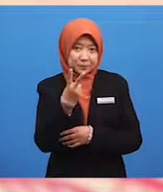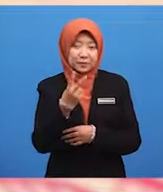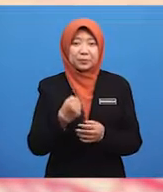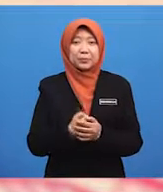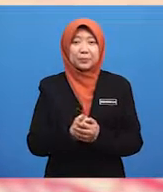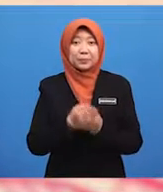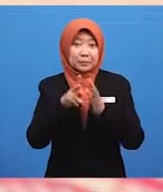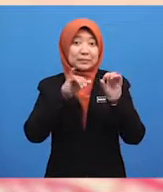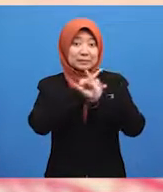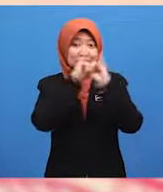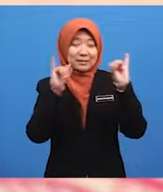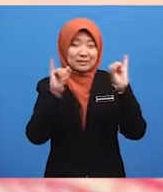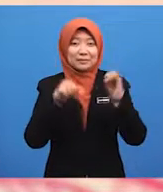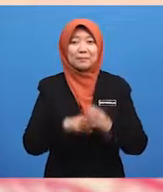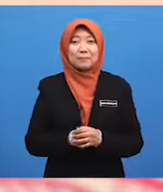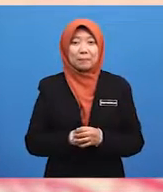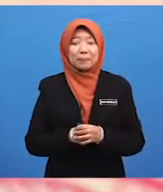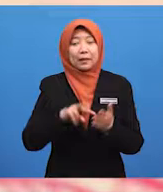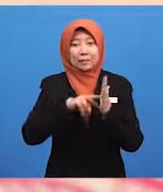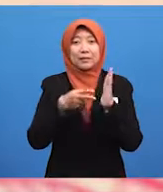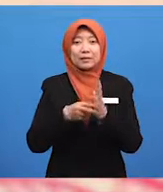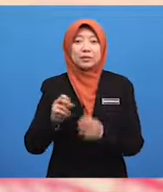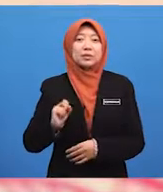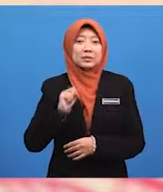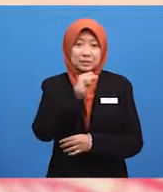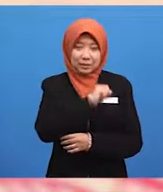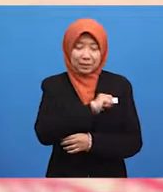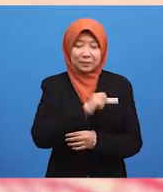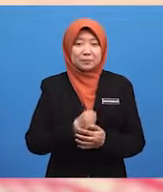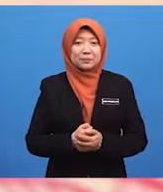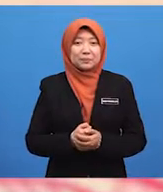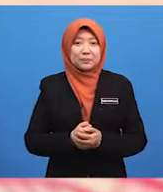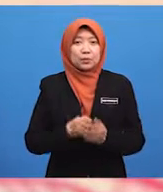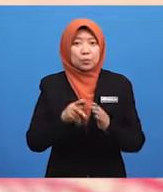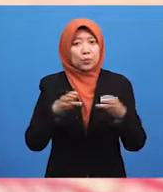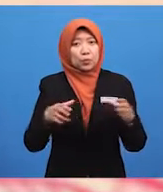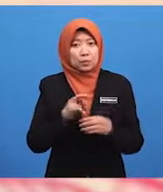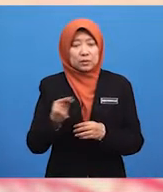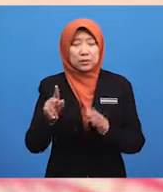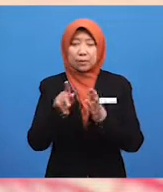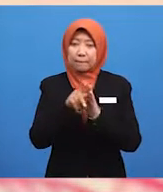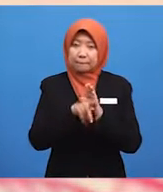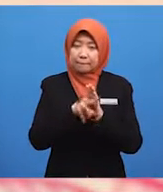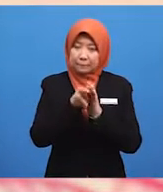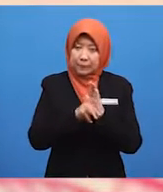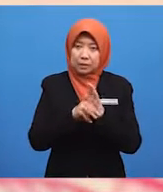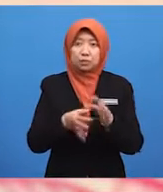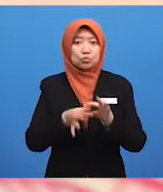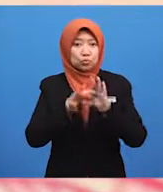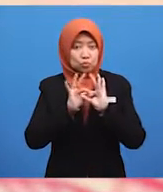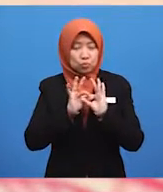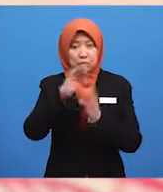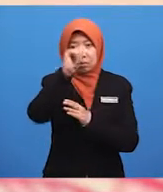penjelasan Ustazah. Pengertian syirik. Syirik adalah perbuatan menyekutukan Allah